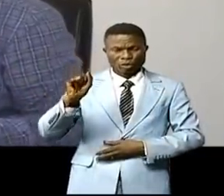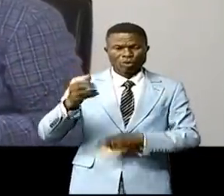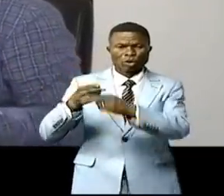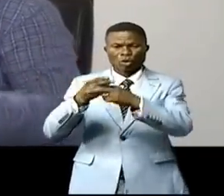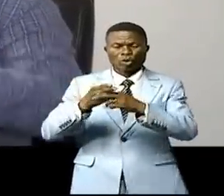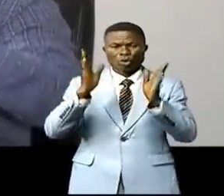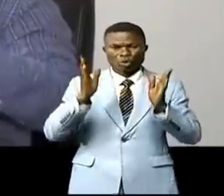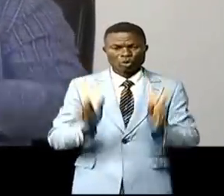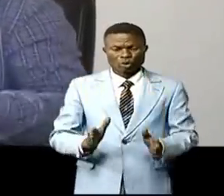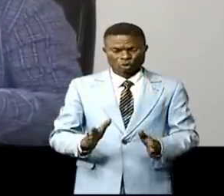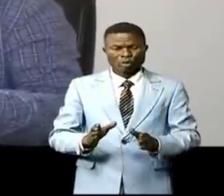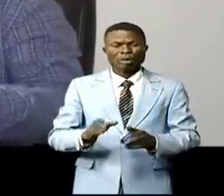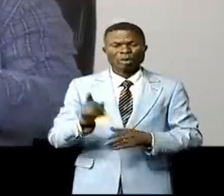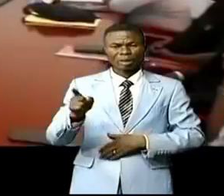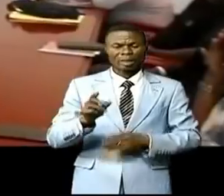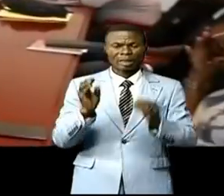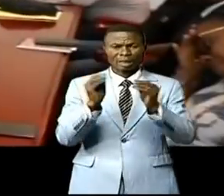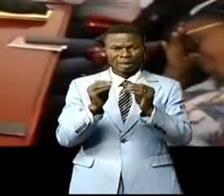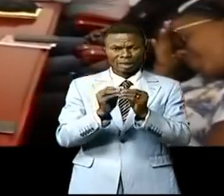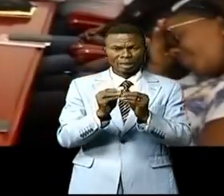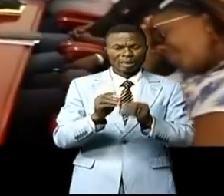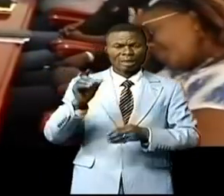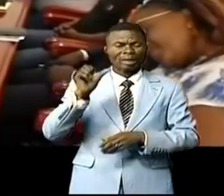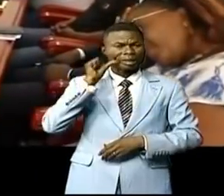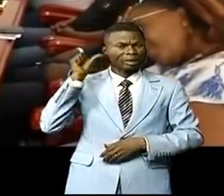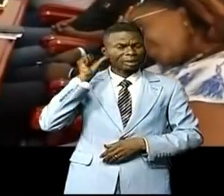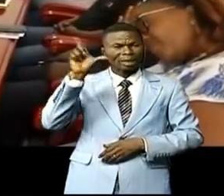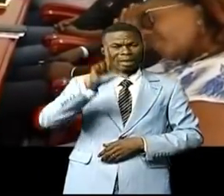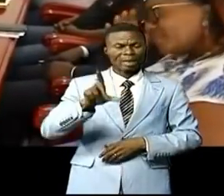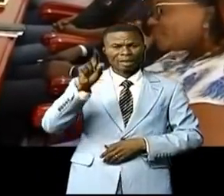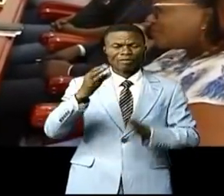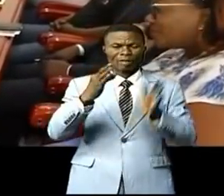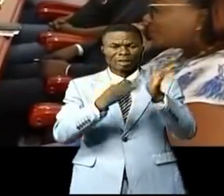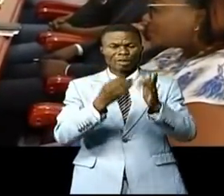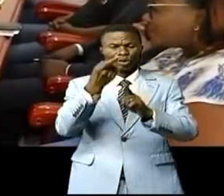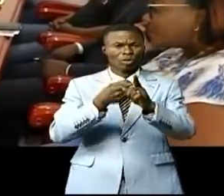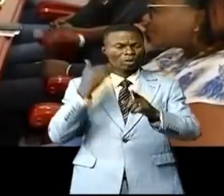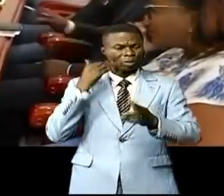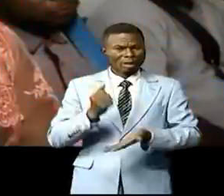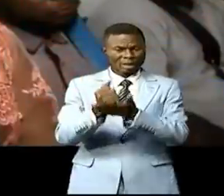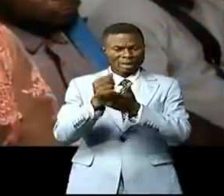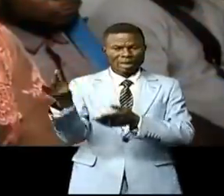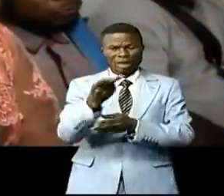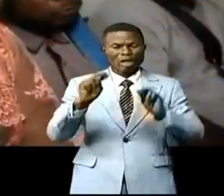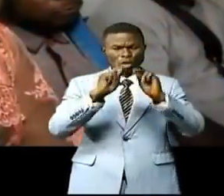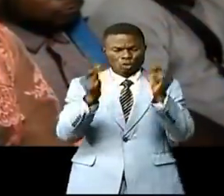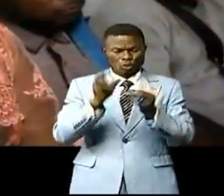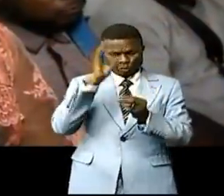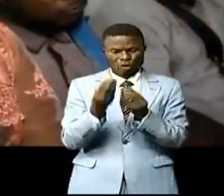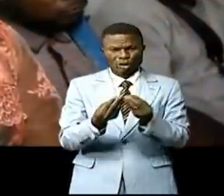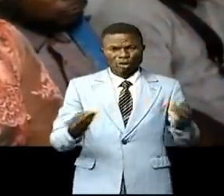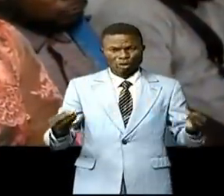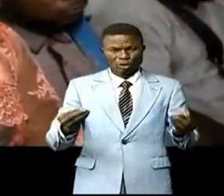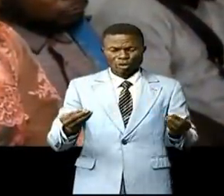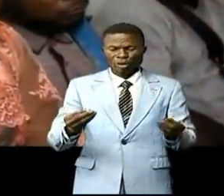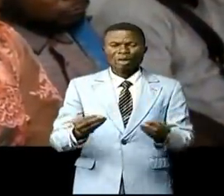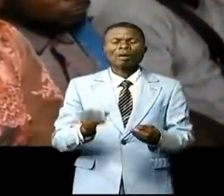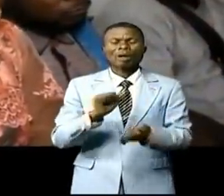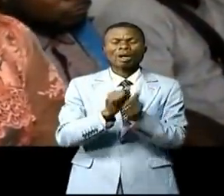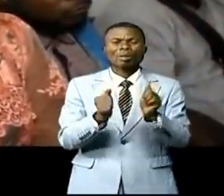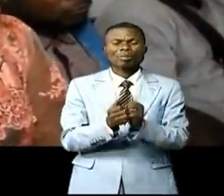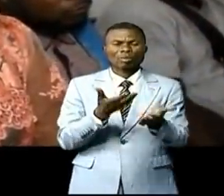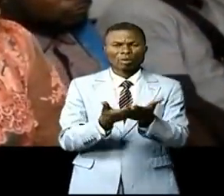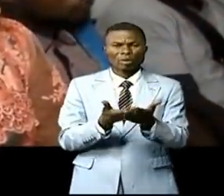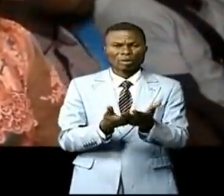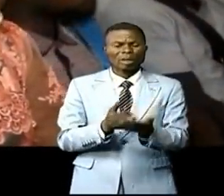Force Kinshasa, la rencontre de ce lundi 28 mars 2022 a permis aux deux parties de trouver une solution palliative afin